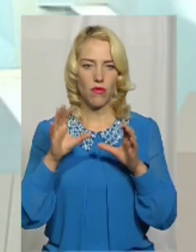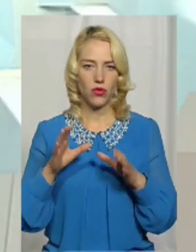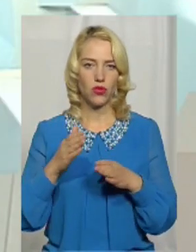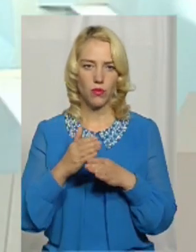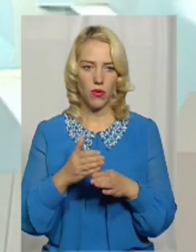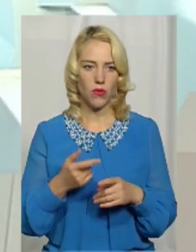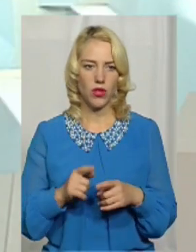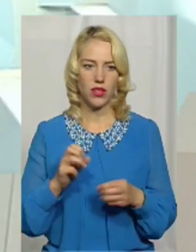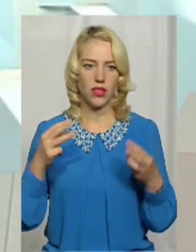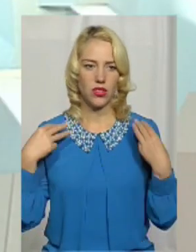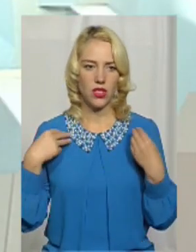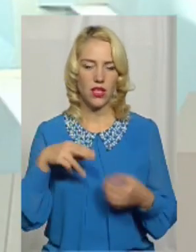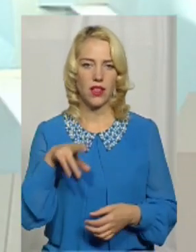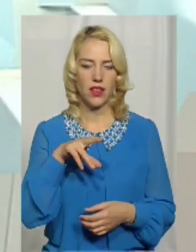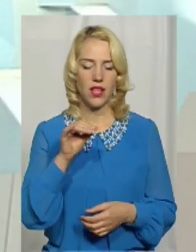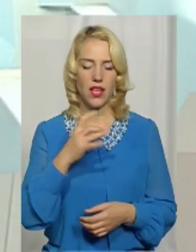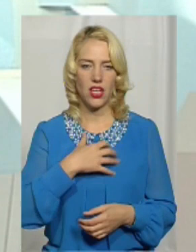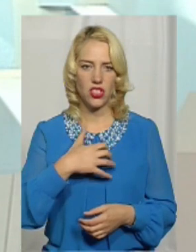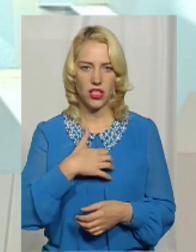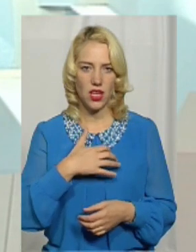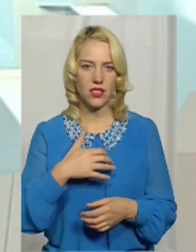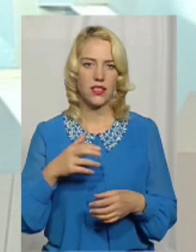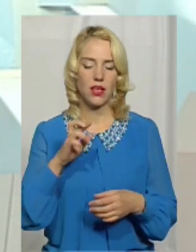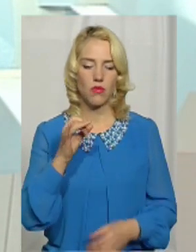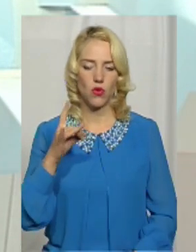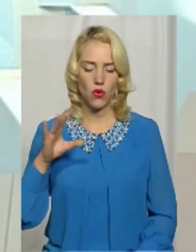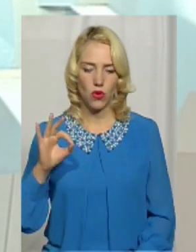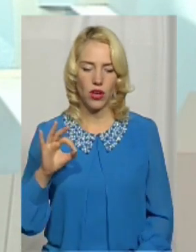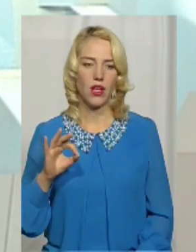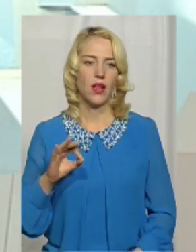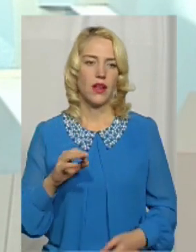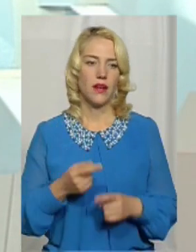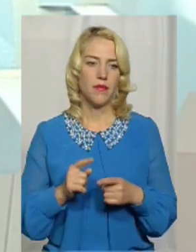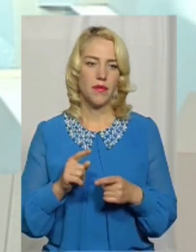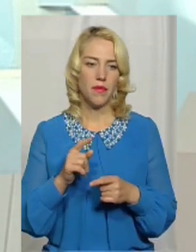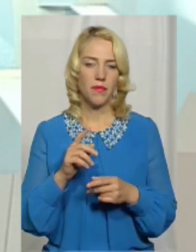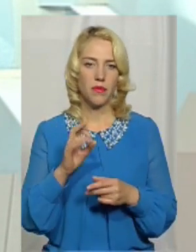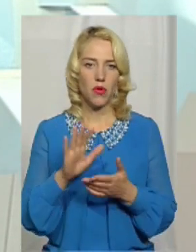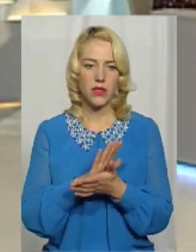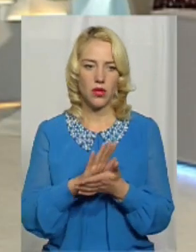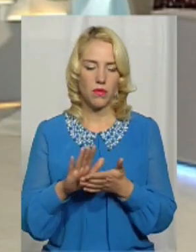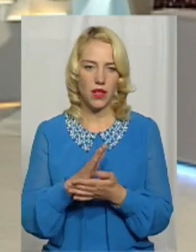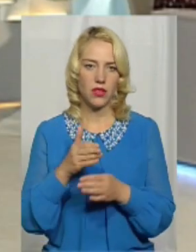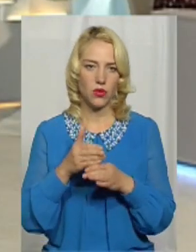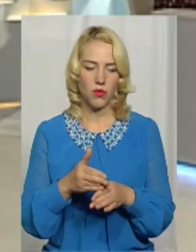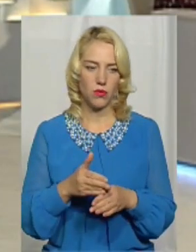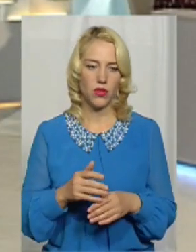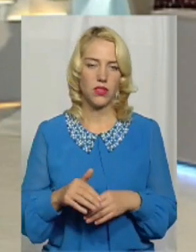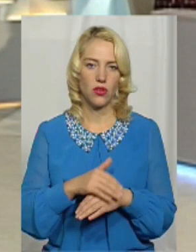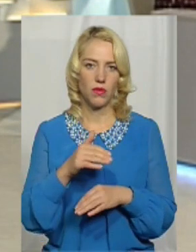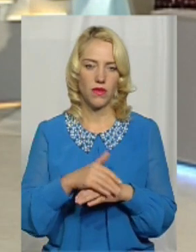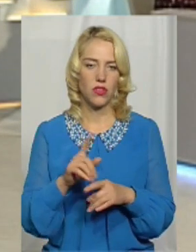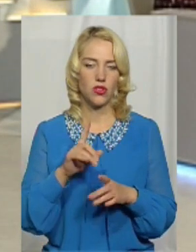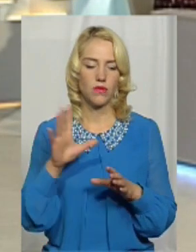та начальницею Даражнянського бюро правової допомоги Оксаною Сідлецькою. Добрий вечір. Добрий вечір. Аби всім